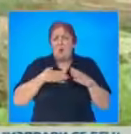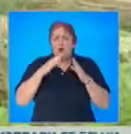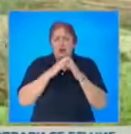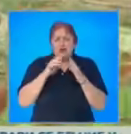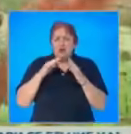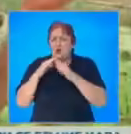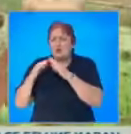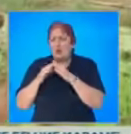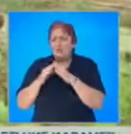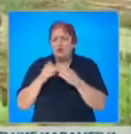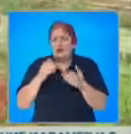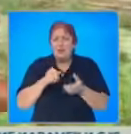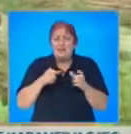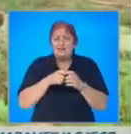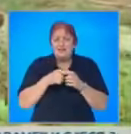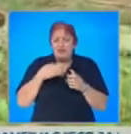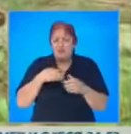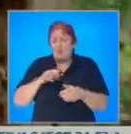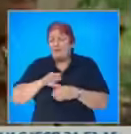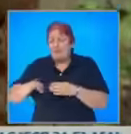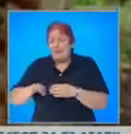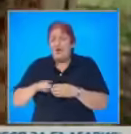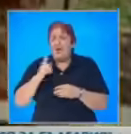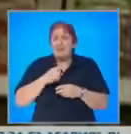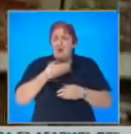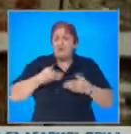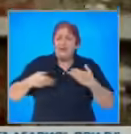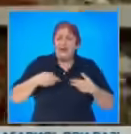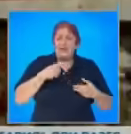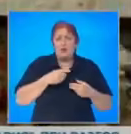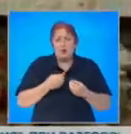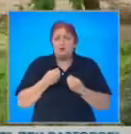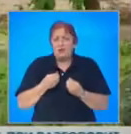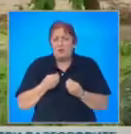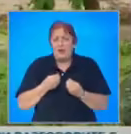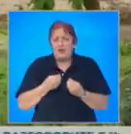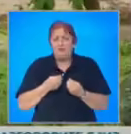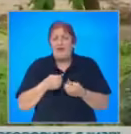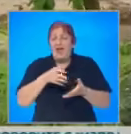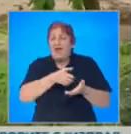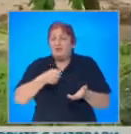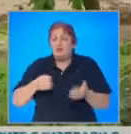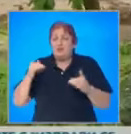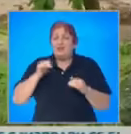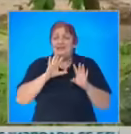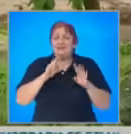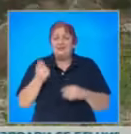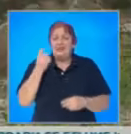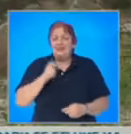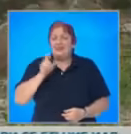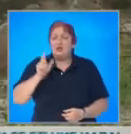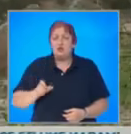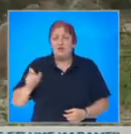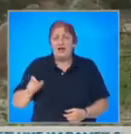нито съседите. Поне семейството ми е в безопасност. Някои са ранени, но са добре. Евакуирани са над 90 000